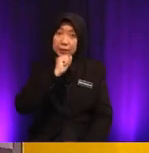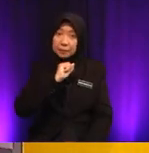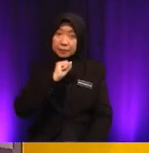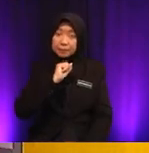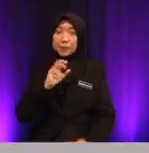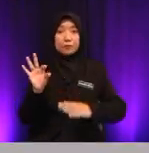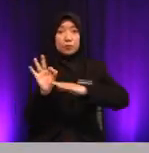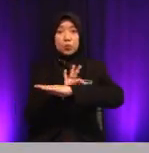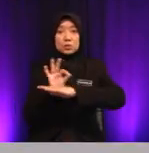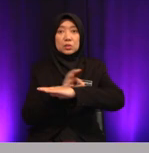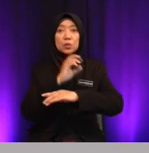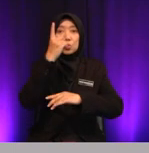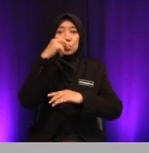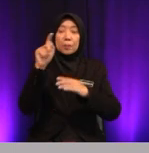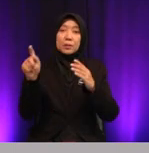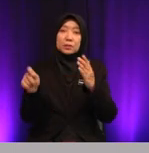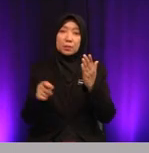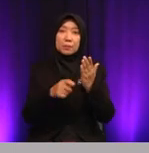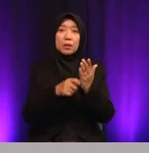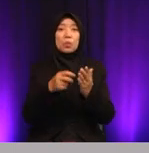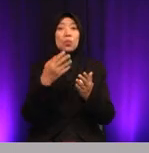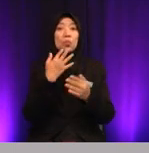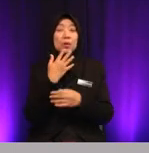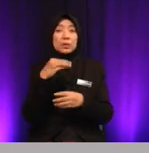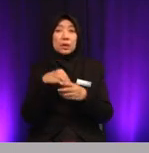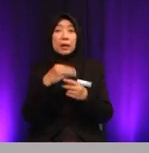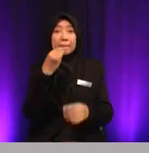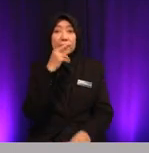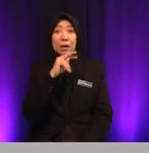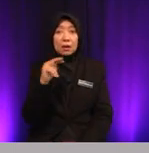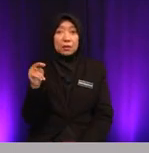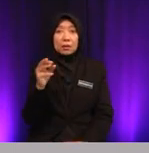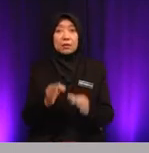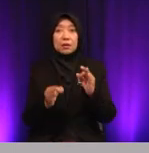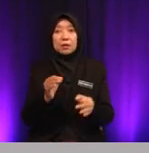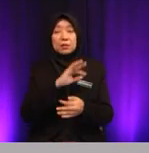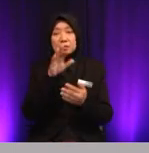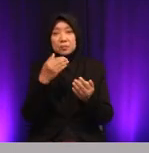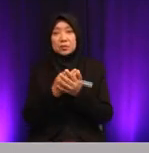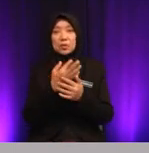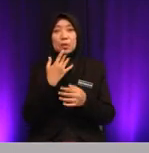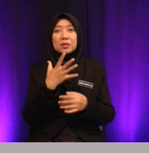untuk apa menambah ke warna dalam makanan kalau makanan gitu semua warna putih